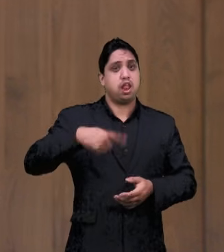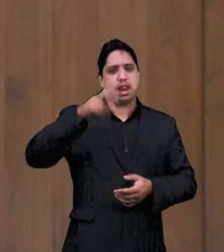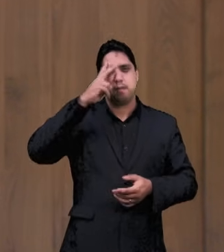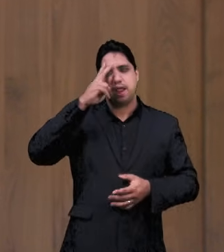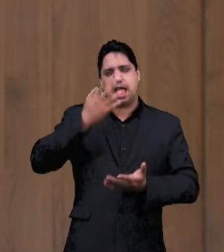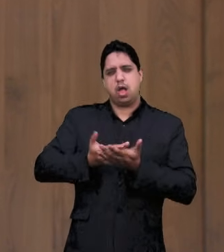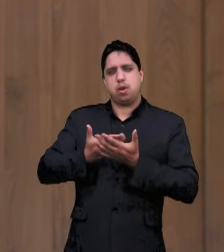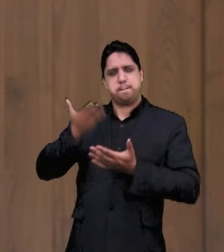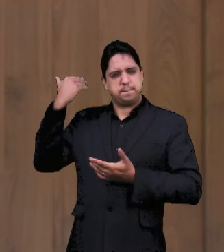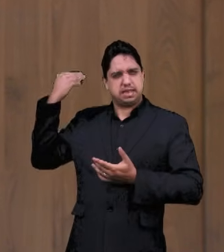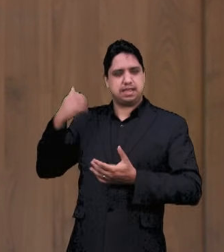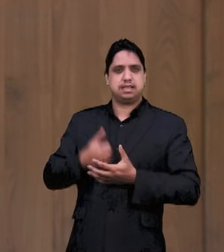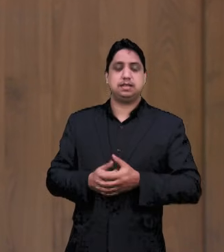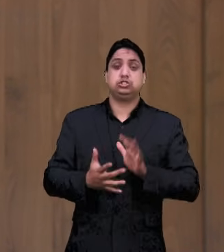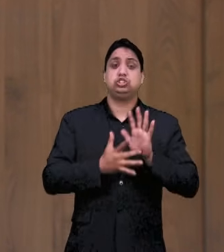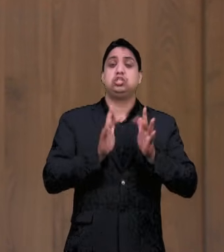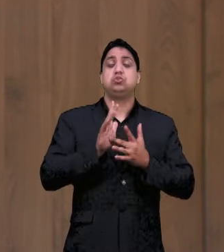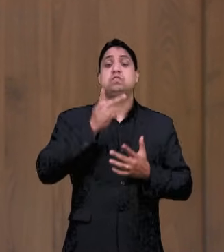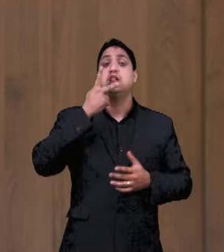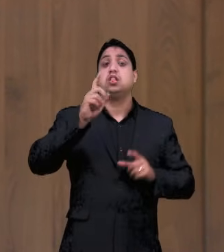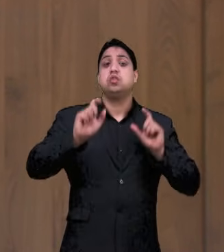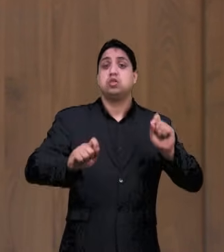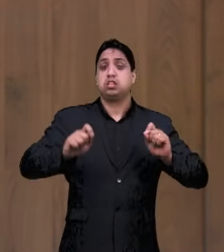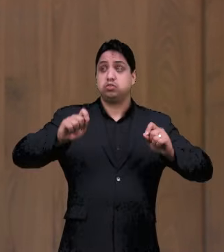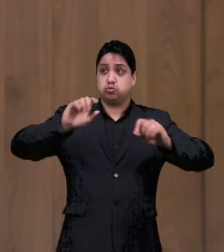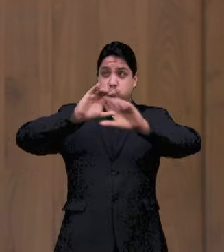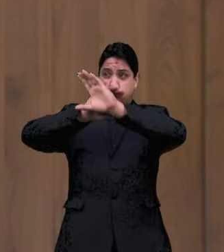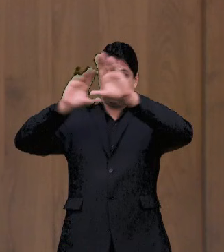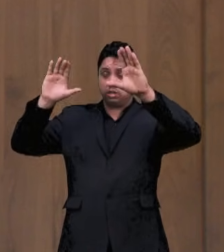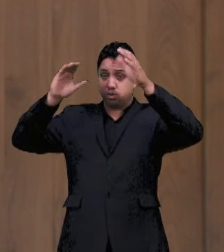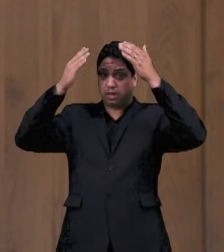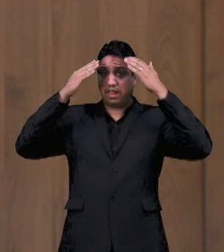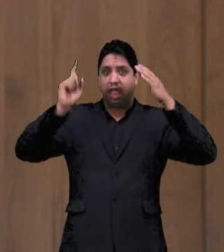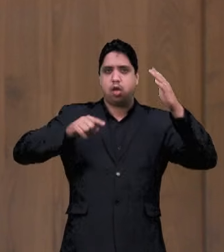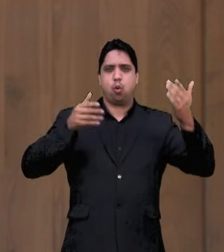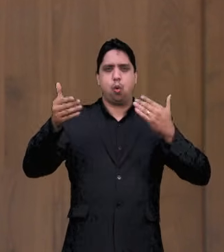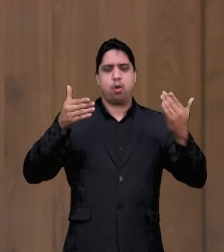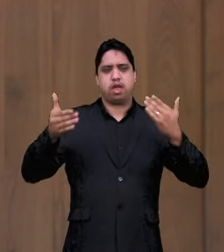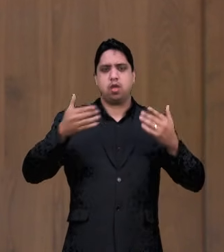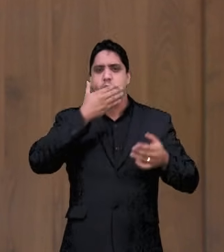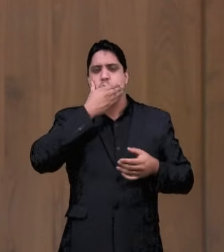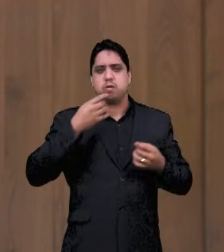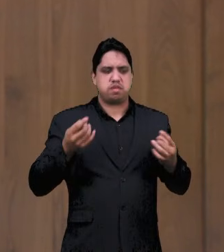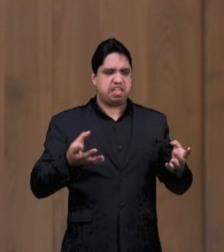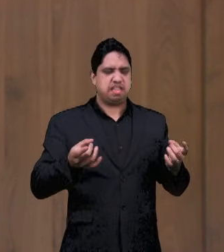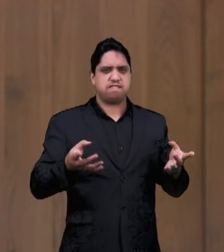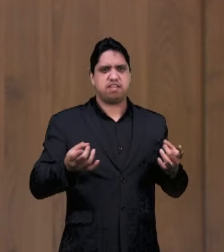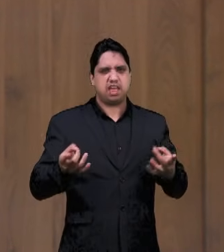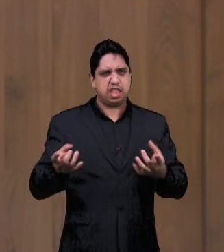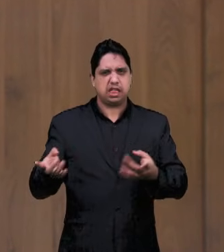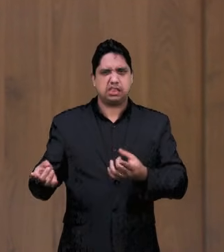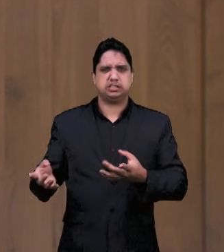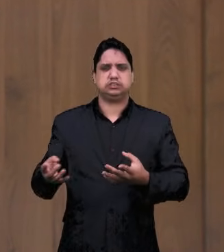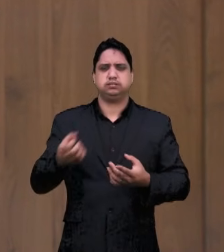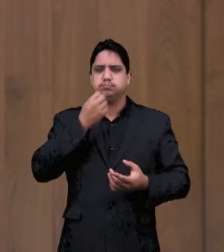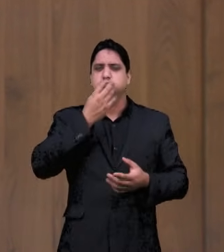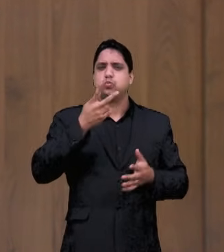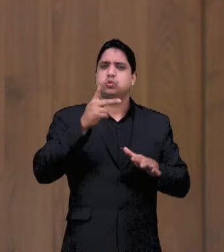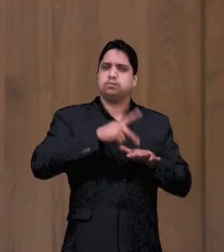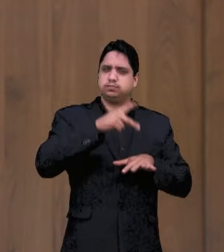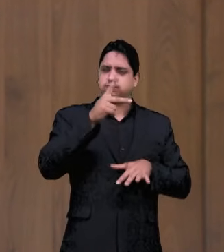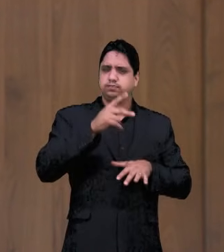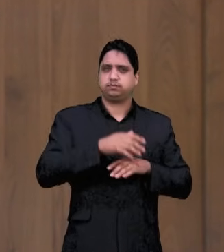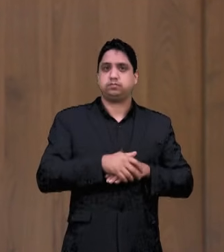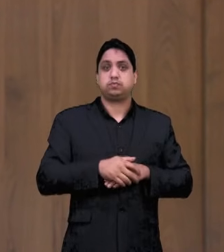rappeler l'étude précédente. Jésus a dit que le royaume des cieux est comme un marchand qui cherche de